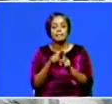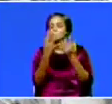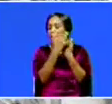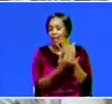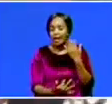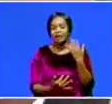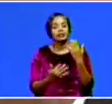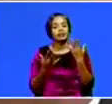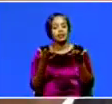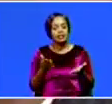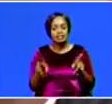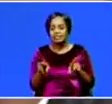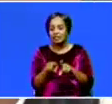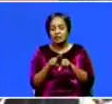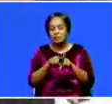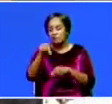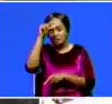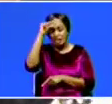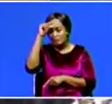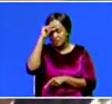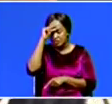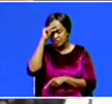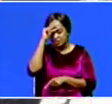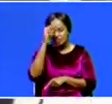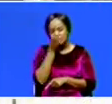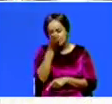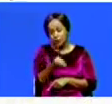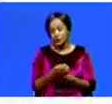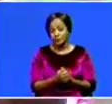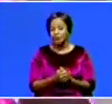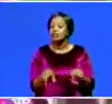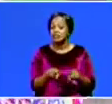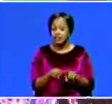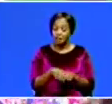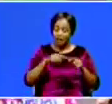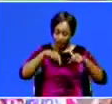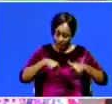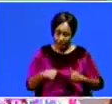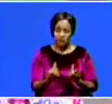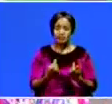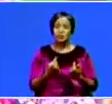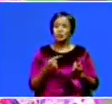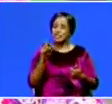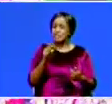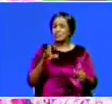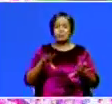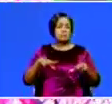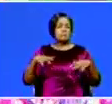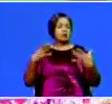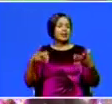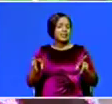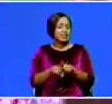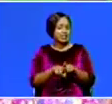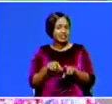ila serikali inaonekana kufumbia macho mchango huo. Hata sisi tujivunie kama wajukuu wengine